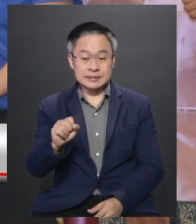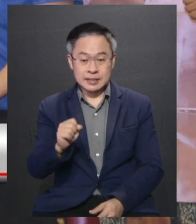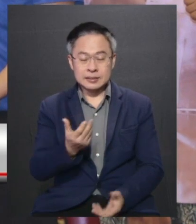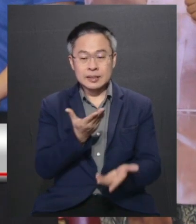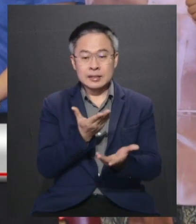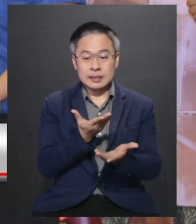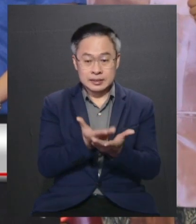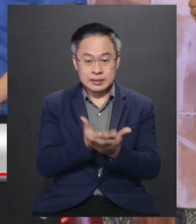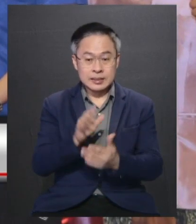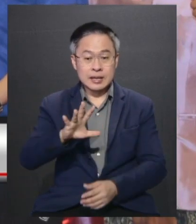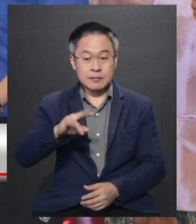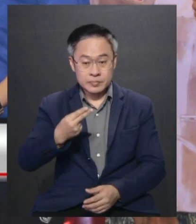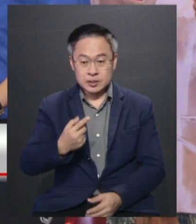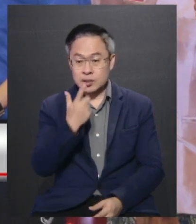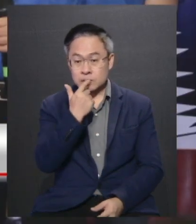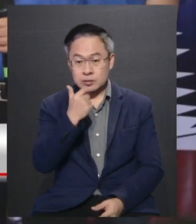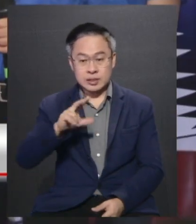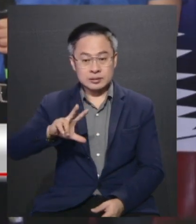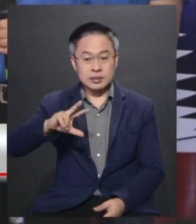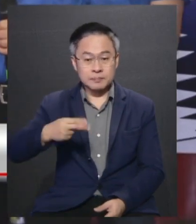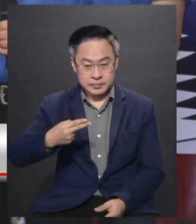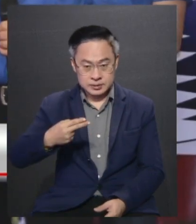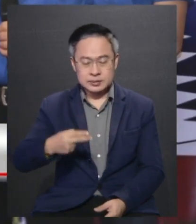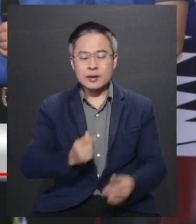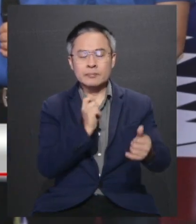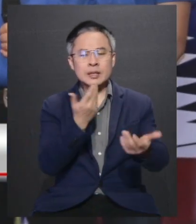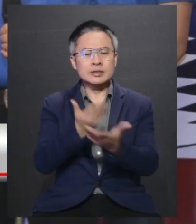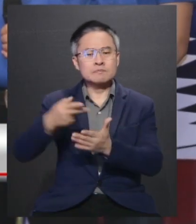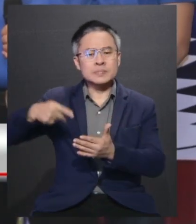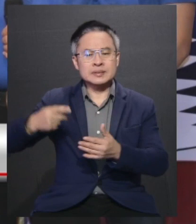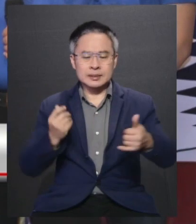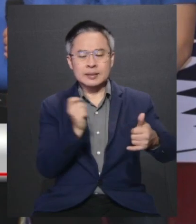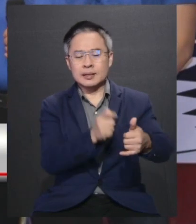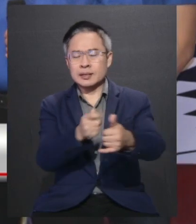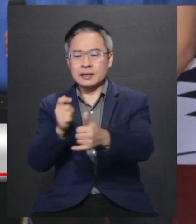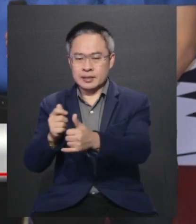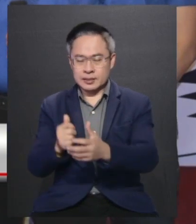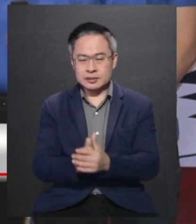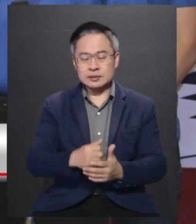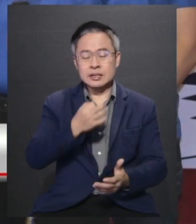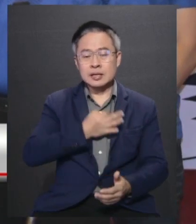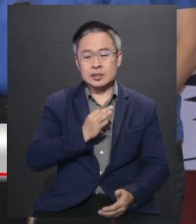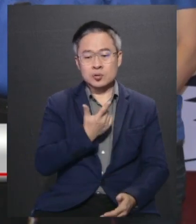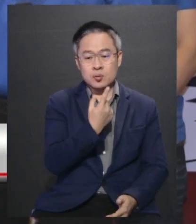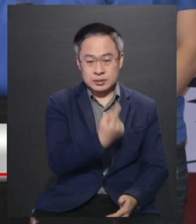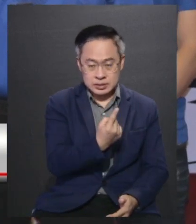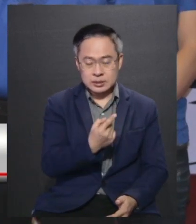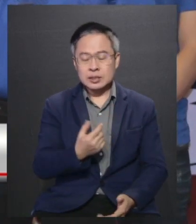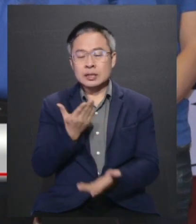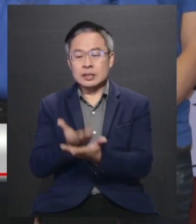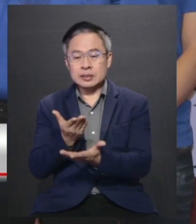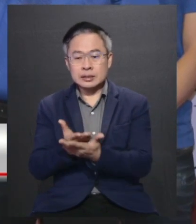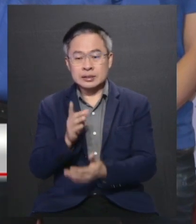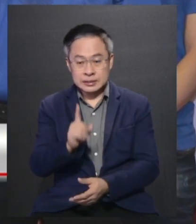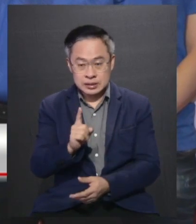50,000บาทและเหรียญทองแดง 30,000บาทจากการที่นักกีฬาไทยได้ 1เหรียญทอง 1เหรียญเงินและ 6เหรียญทองแดงรวมเป็น